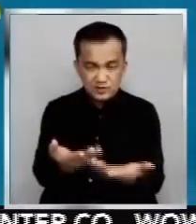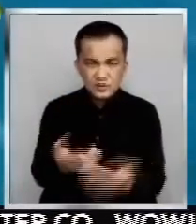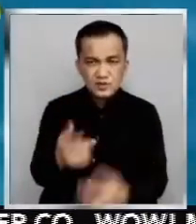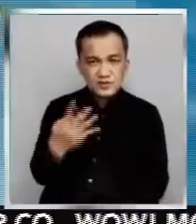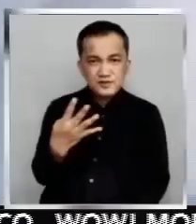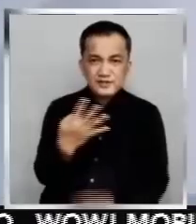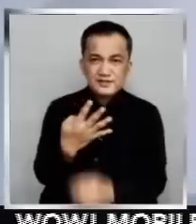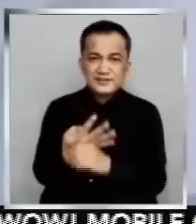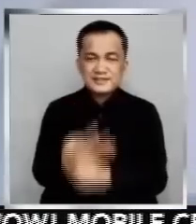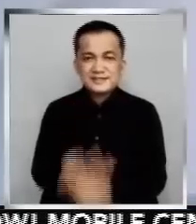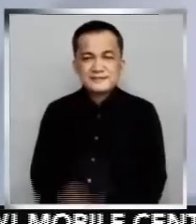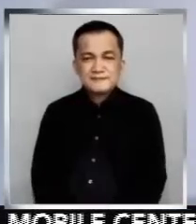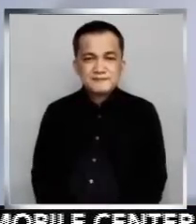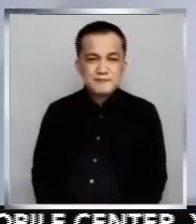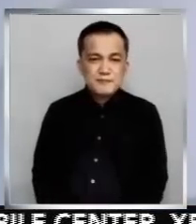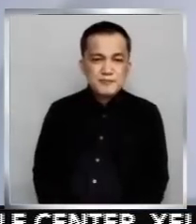oras.